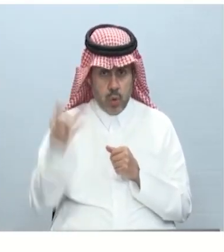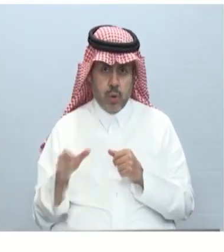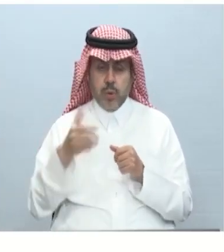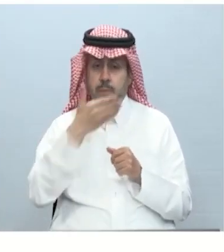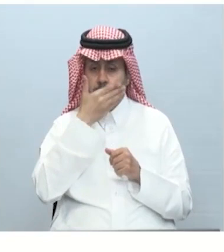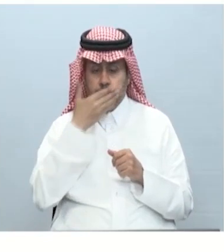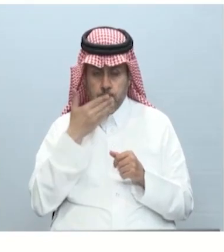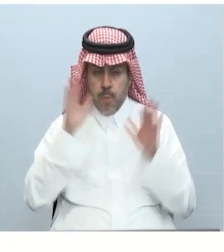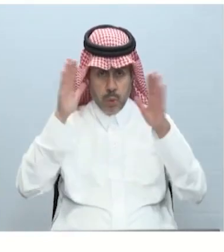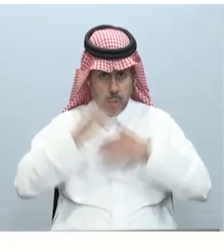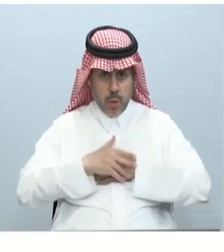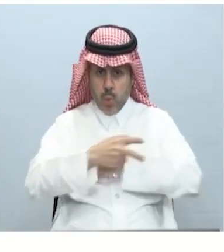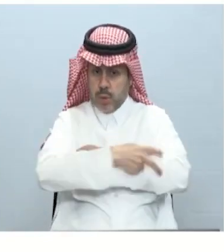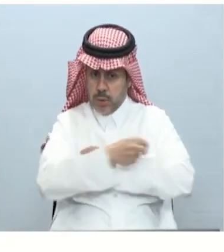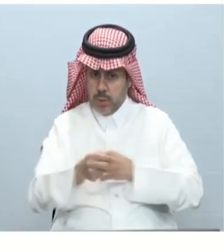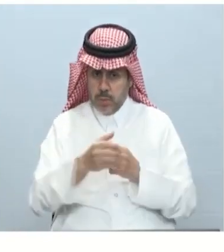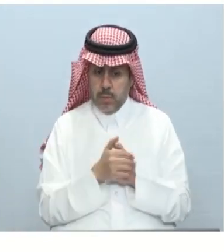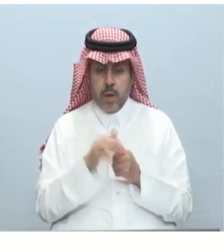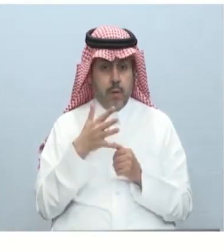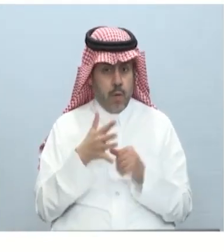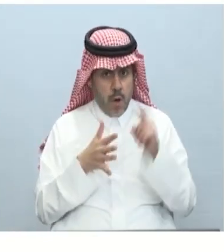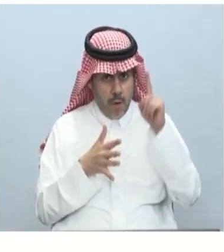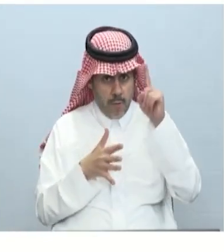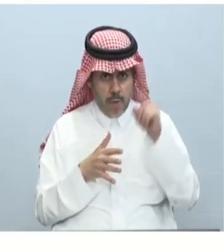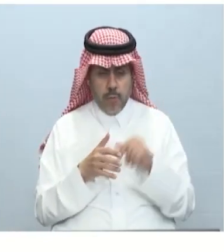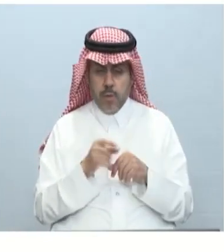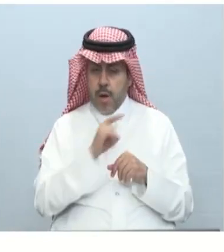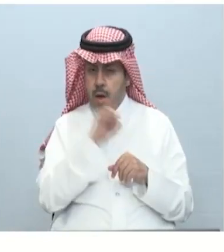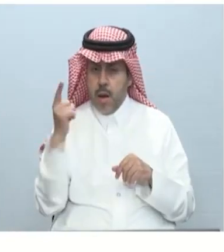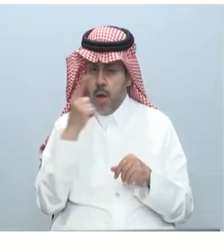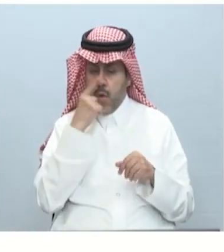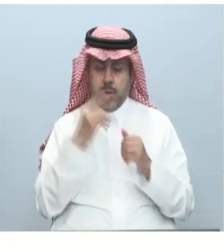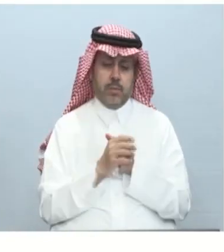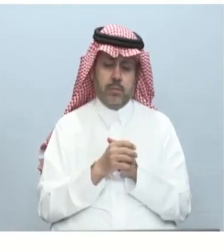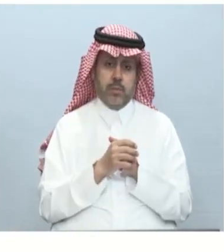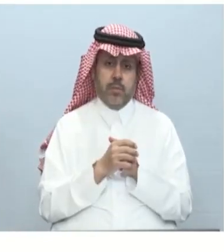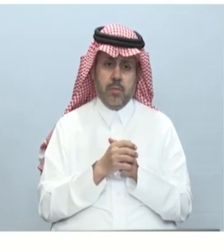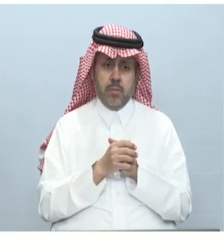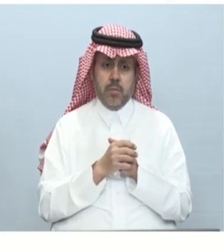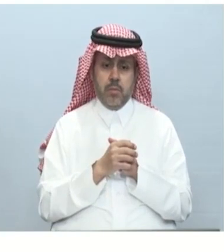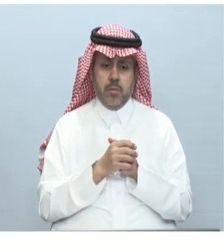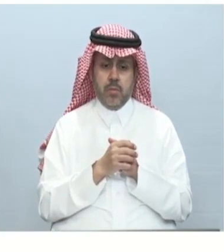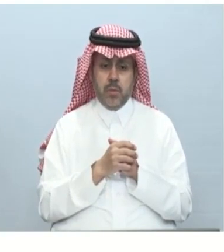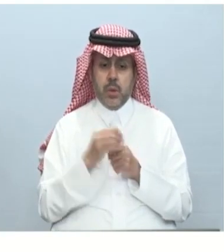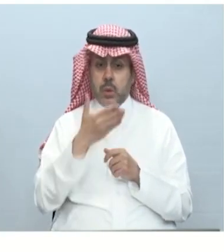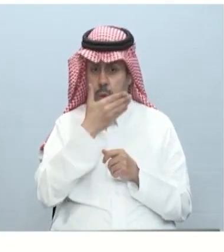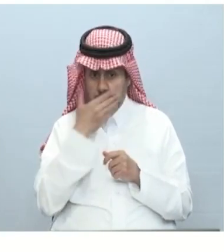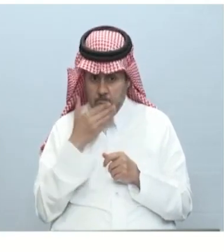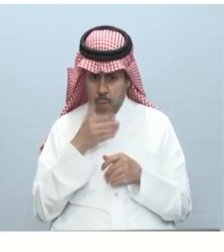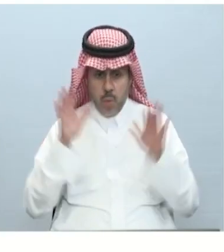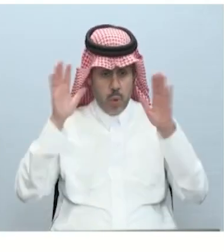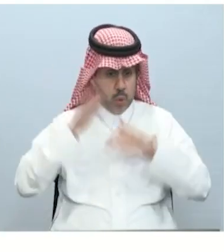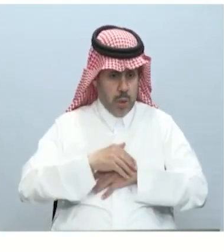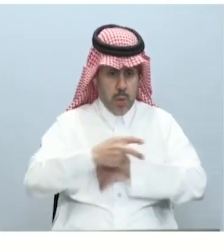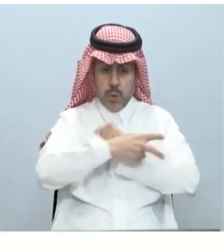ويصلي ويتصدق ويخاف ان لا يقبل منه ويخاف ان لا يقبل منه ولذلك اذا